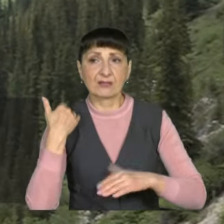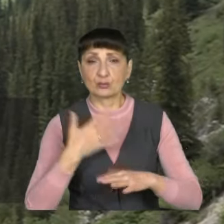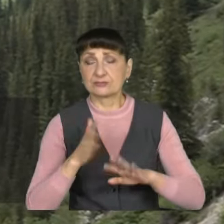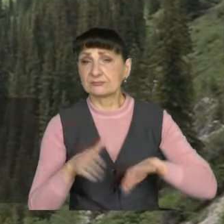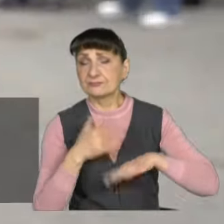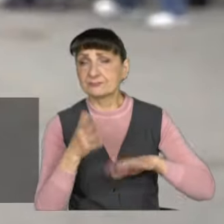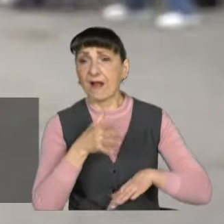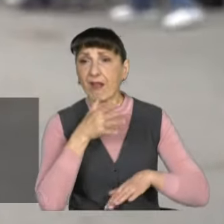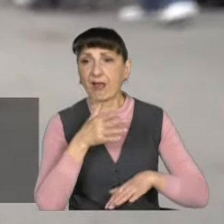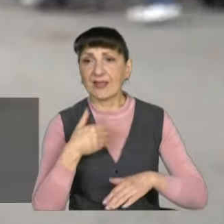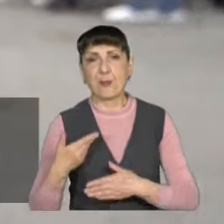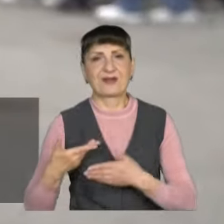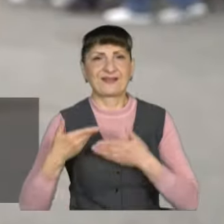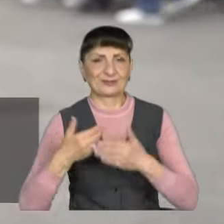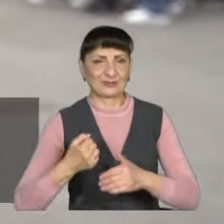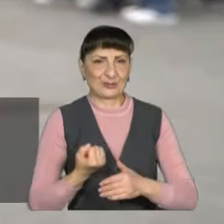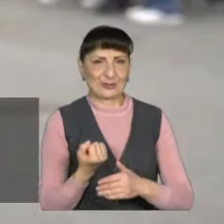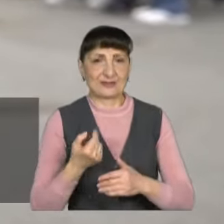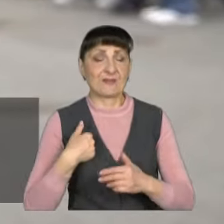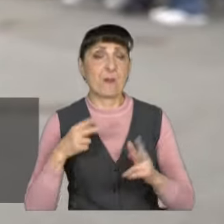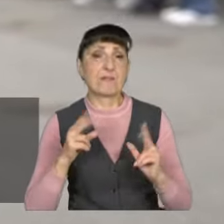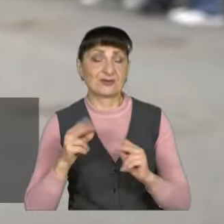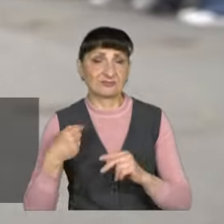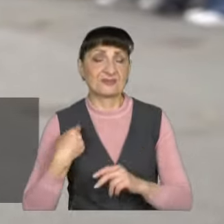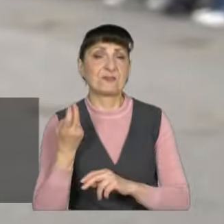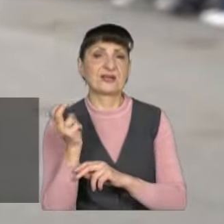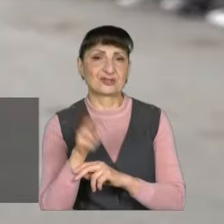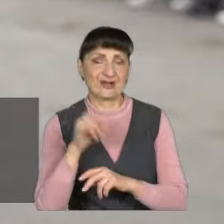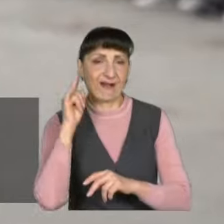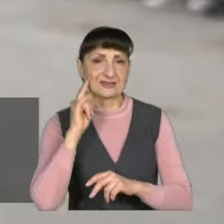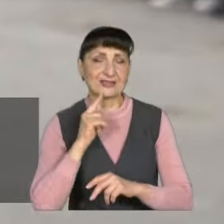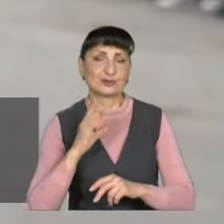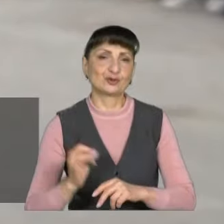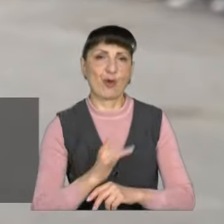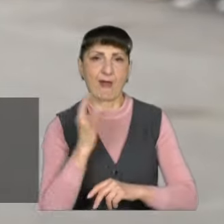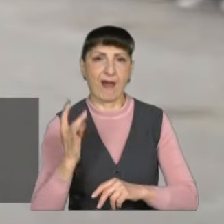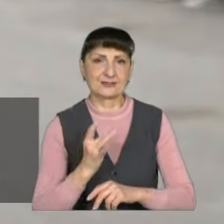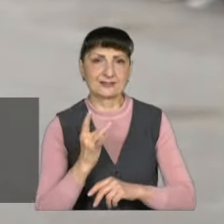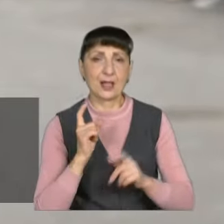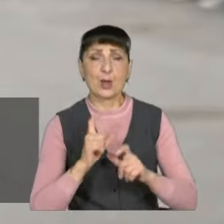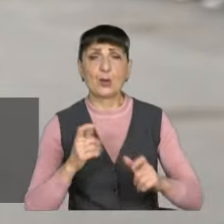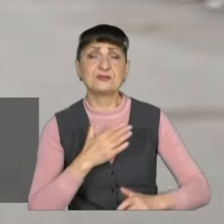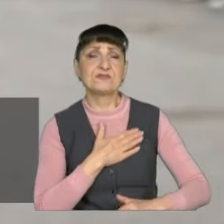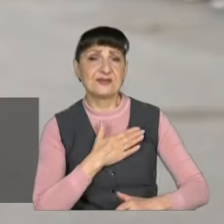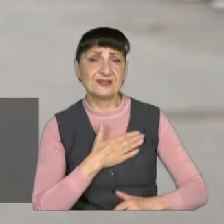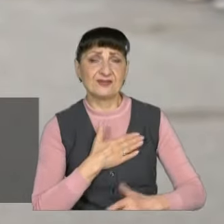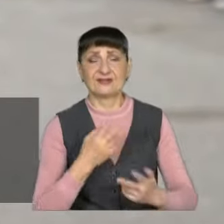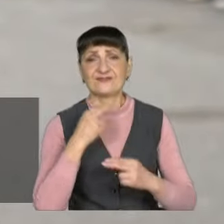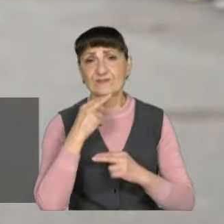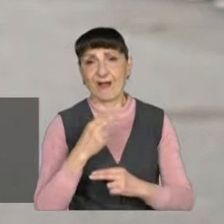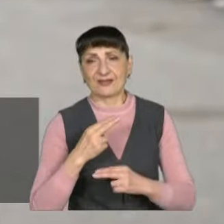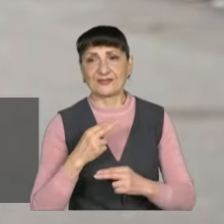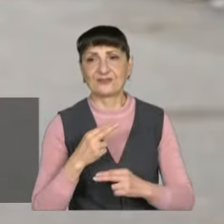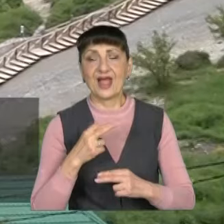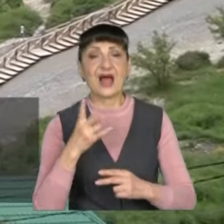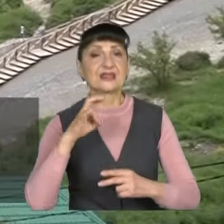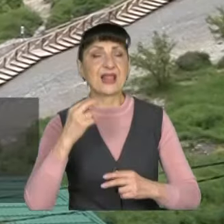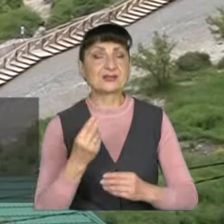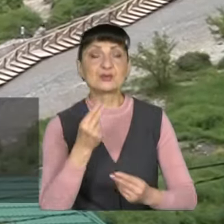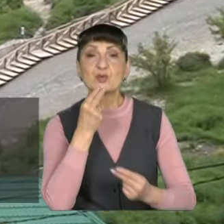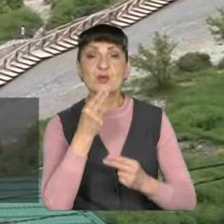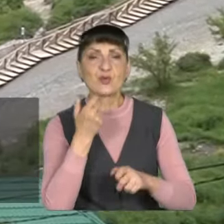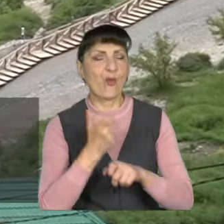спустя столько лет, по приглашению друзей, мне посчастливилось посетить Казахстан еще раз. Люди приветливые, отзывчивые. Кстати,